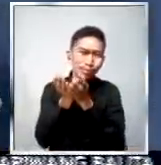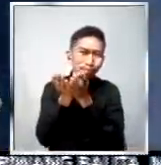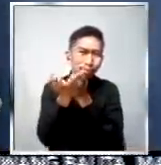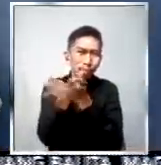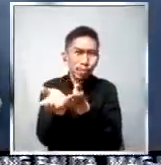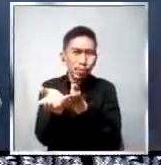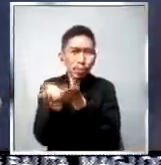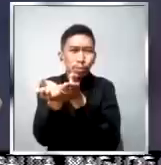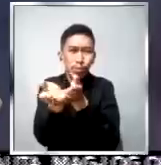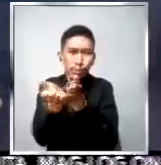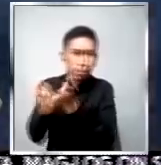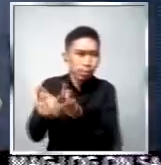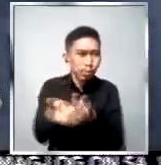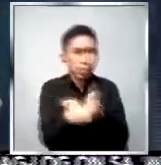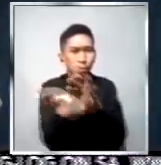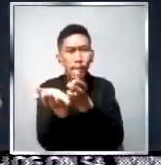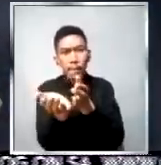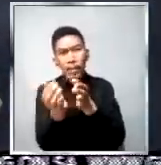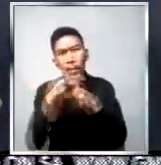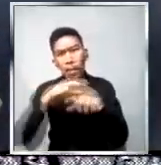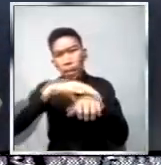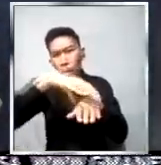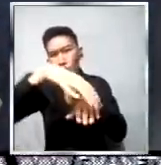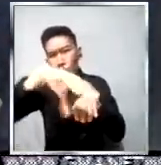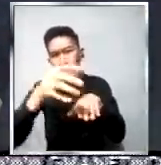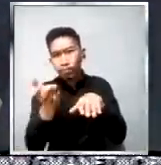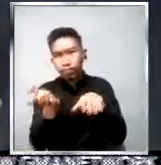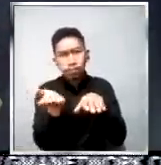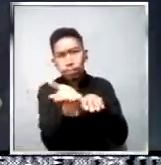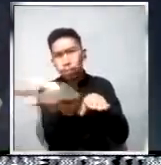ng pananalasa ng Bagyong Quinta.